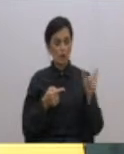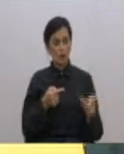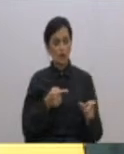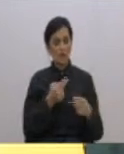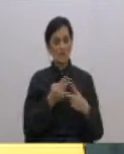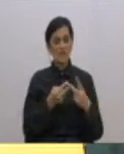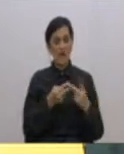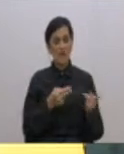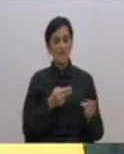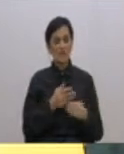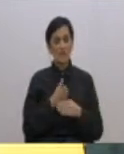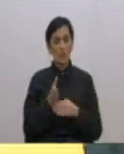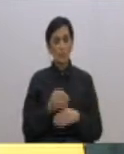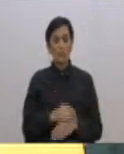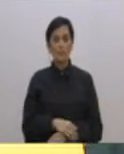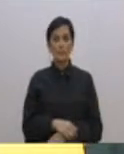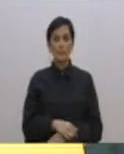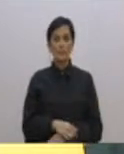intensivur datsebulebashi.